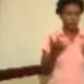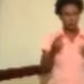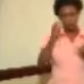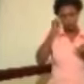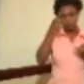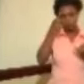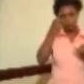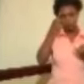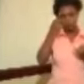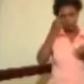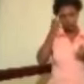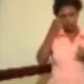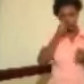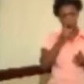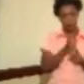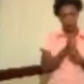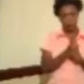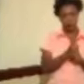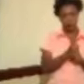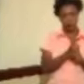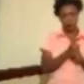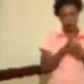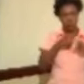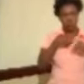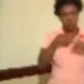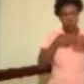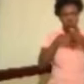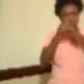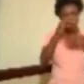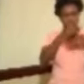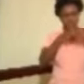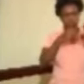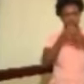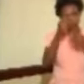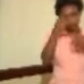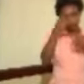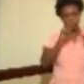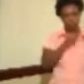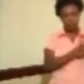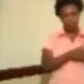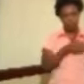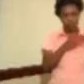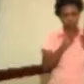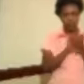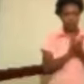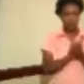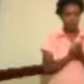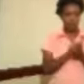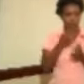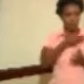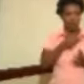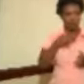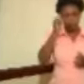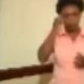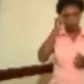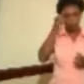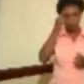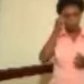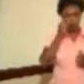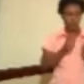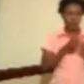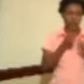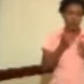pensé précisément construction ou fondation PIA, nous pensons d'abord au